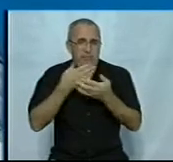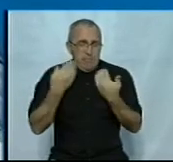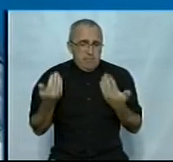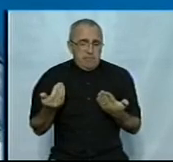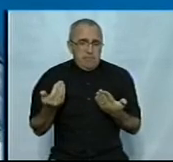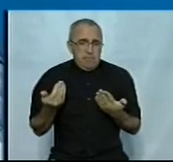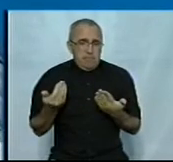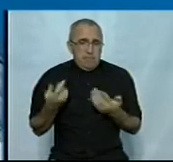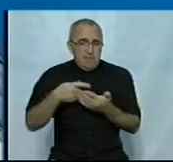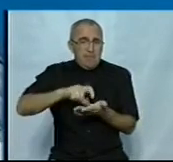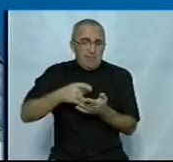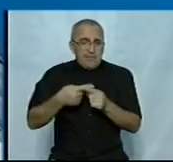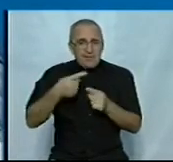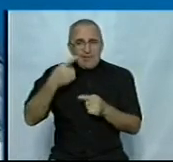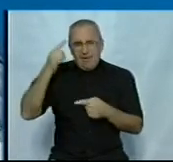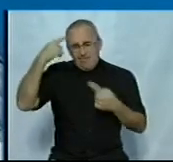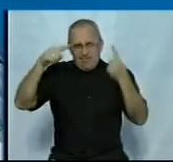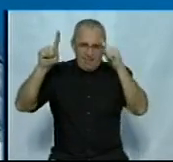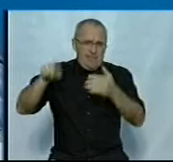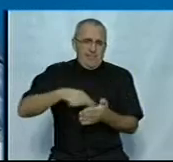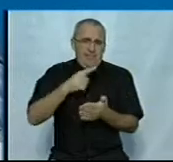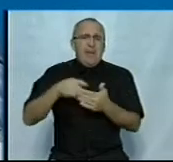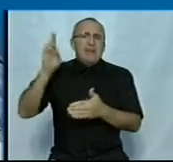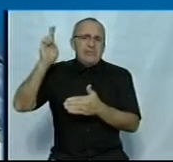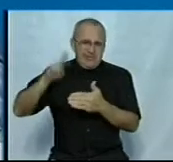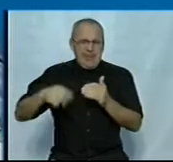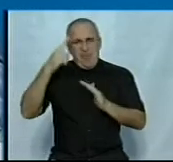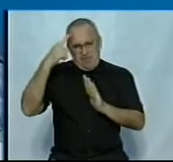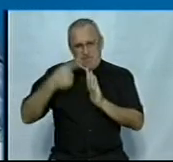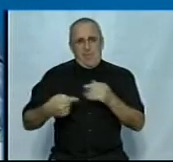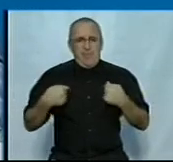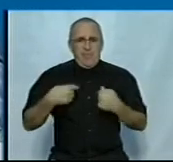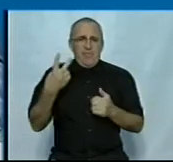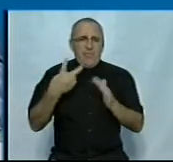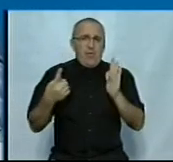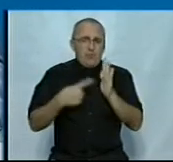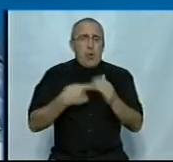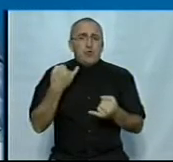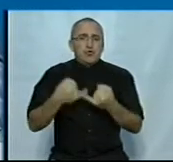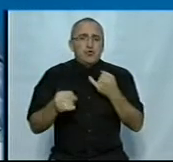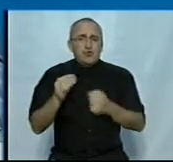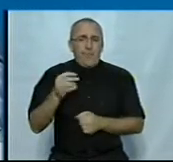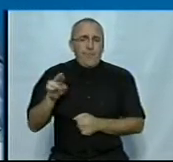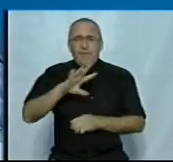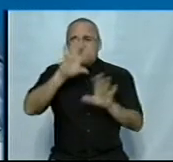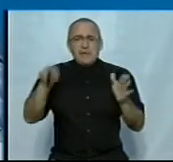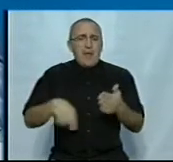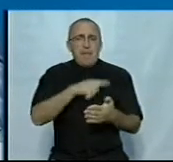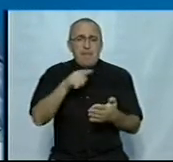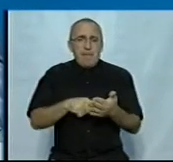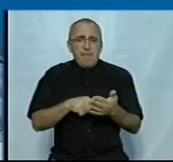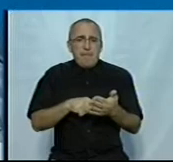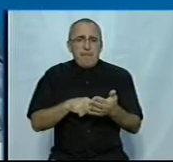говорять. Тому це надумані питання. Вони закінчаться, повірте мені, 26 жовтня всі ці питання з